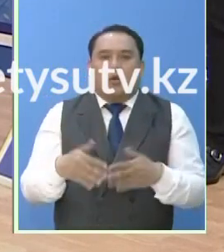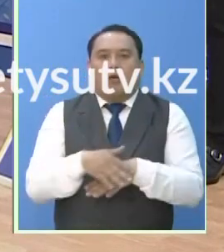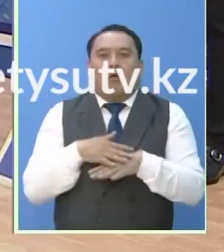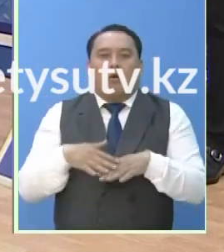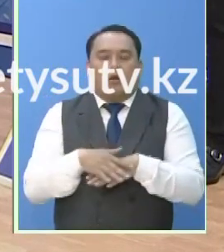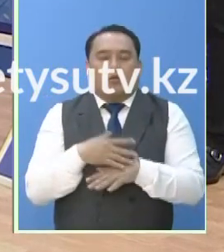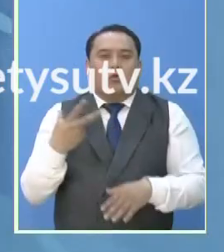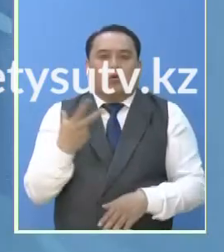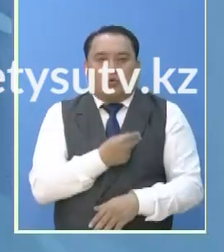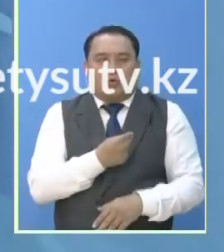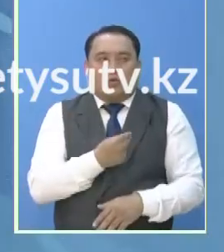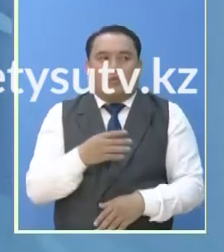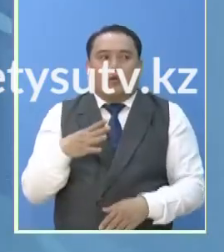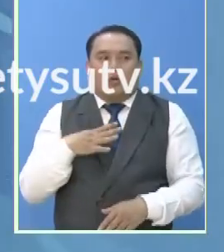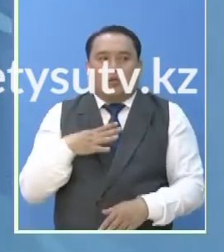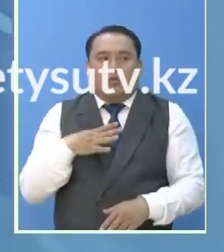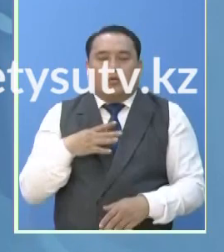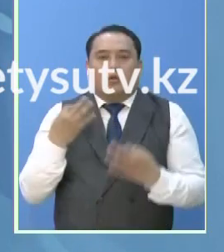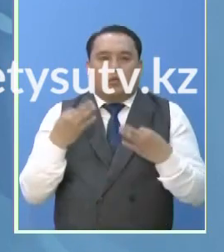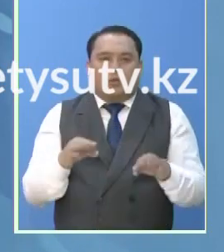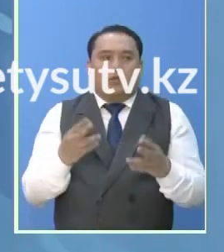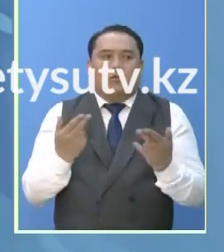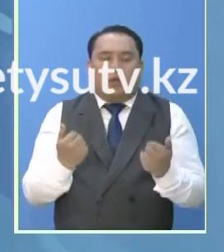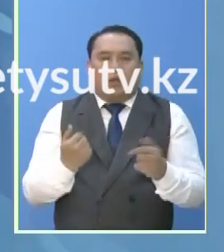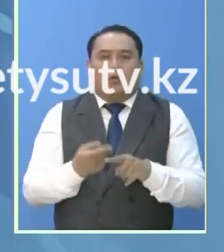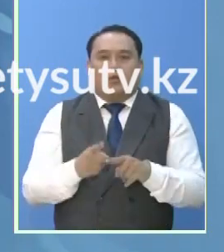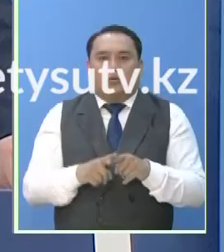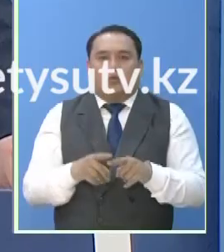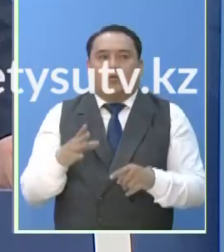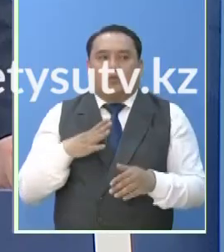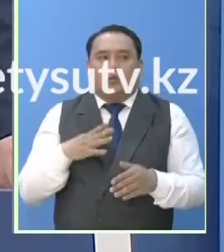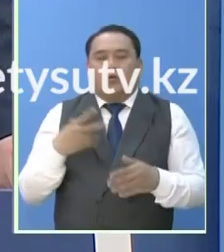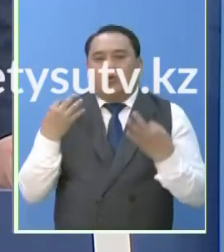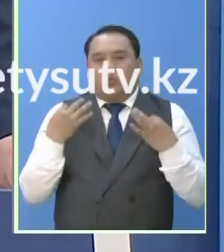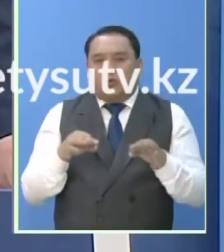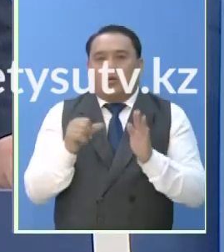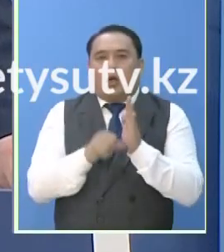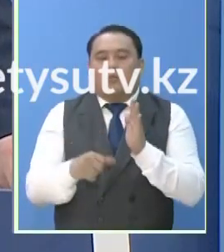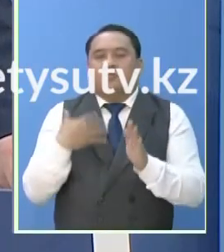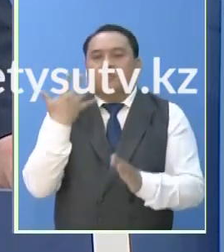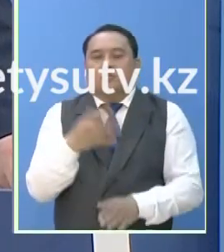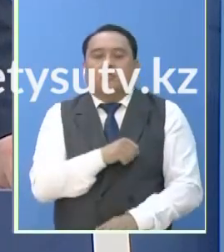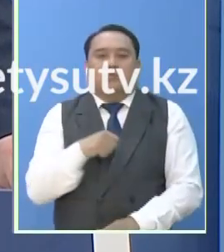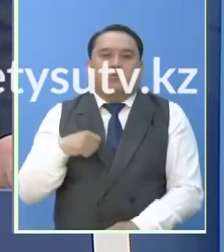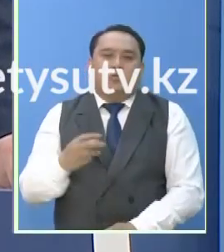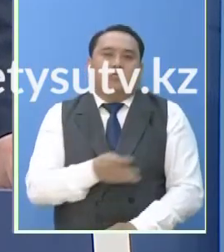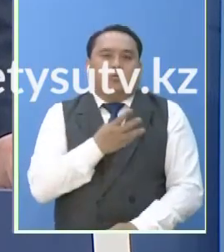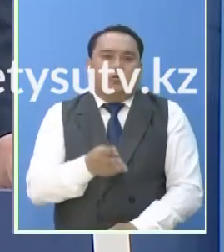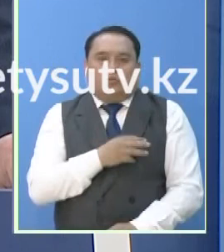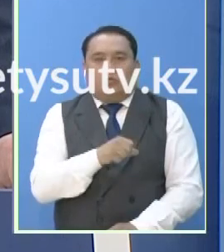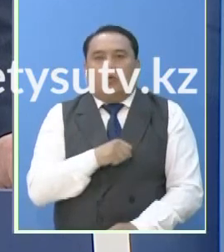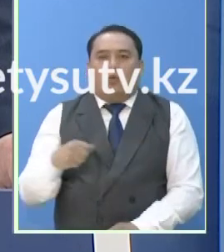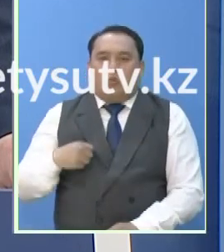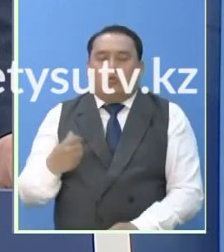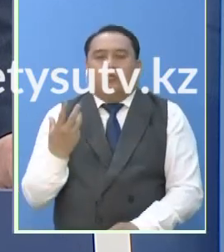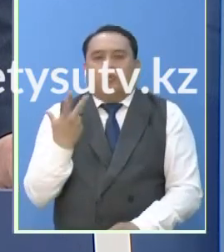халықты екпе егіп жатқан уақытта рұқсат етілді ме? Рұқсат етілді. Ол жаңа өзі жаңағы ерікті түрде. Ерікті түрде егер